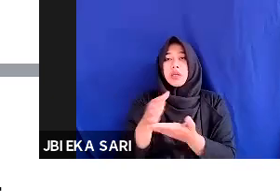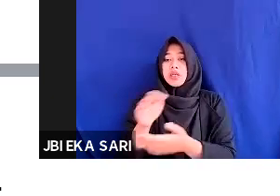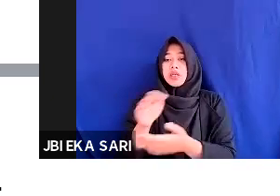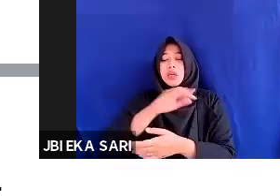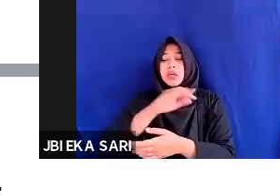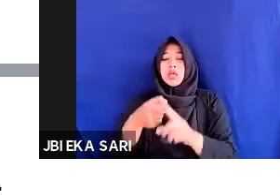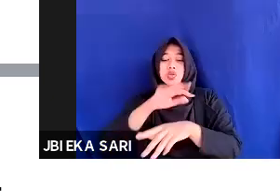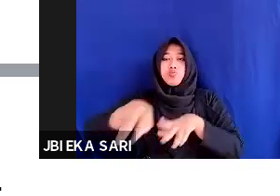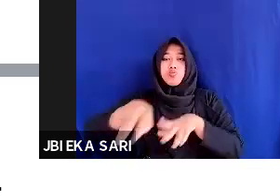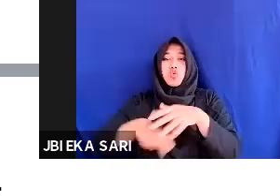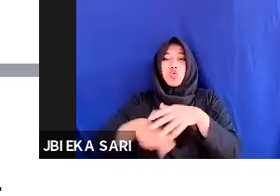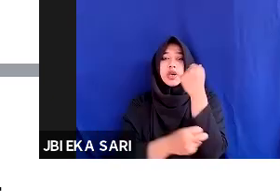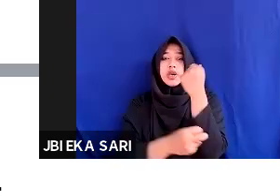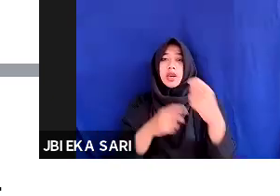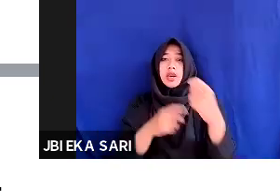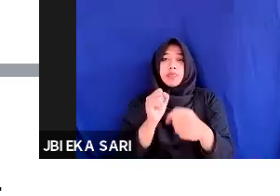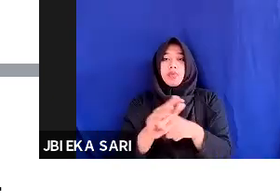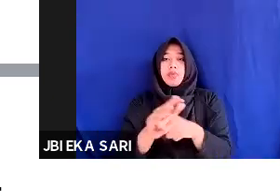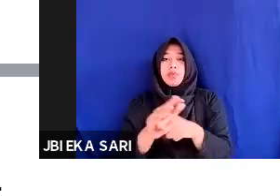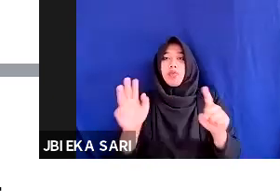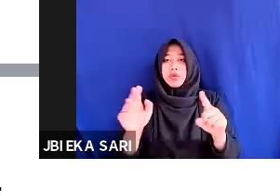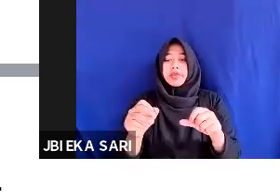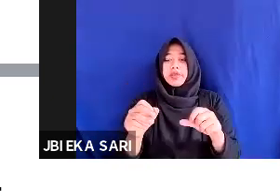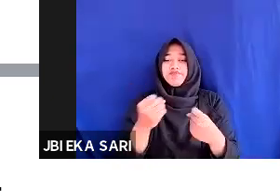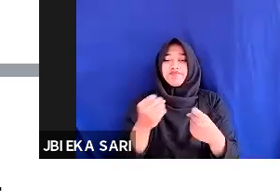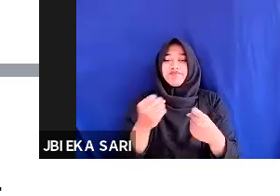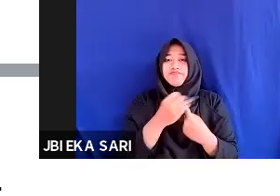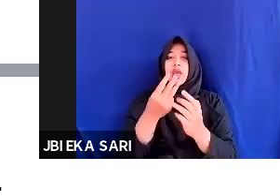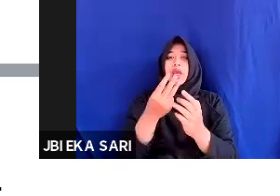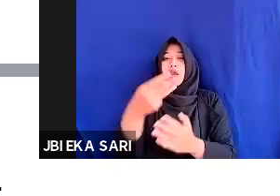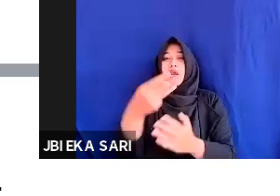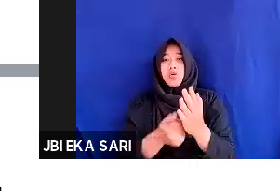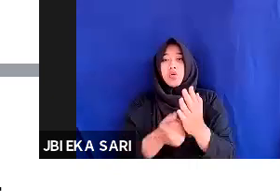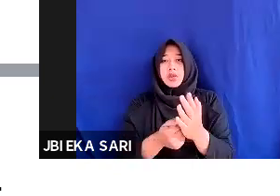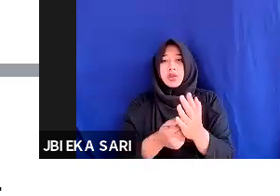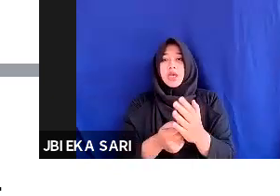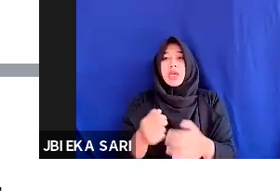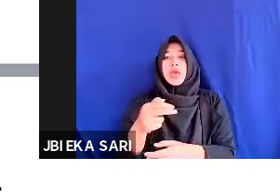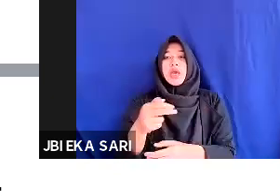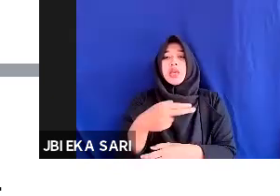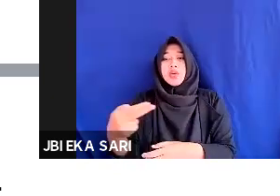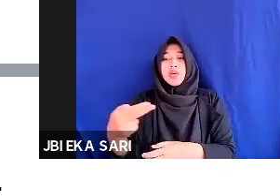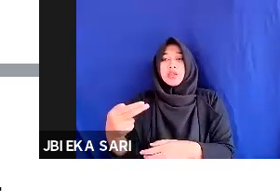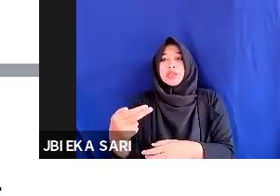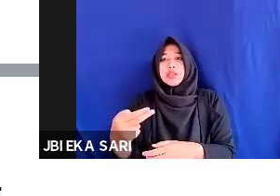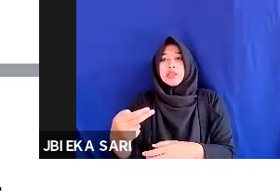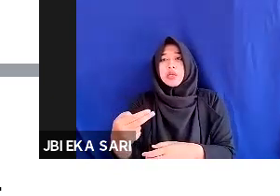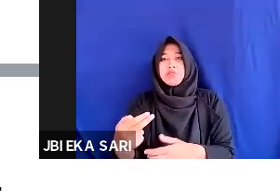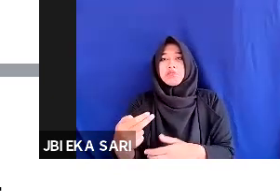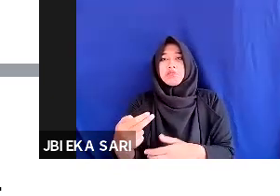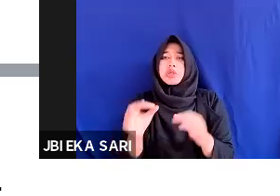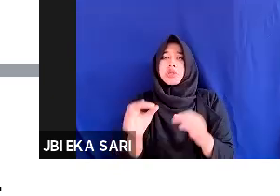dampaknya ke perekonomian, Indonesia not great, tapi not bad. Ya, kita masih oke lah ya, dibandingkan negara